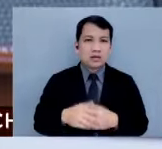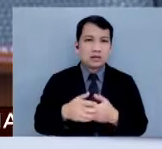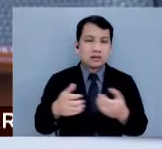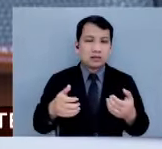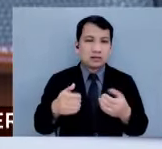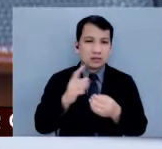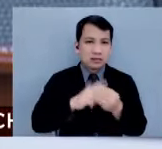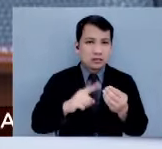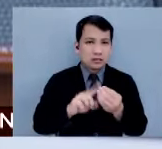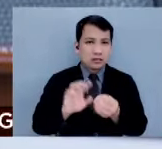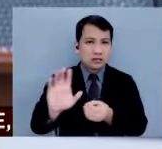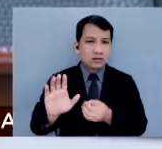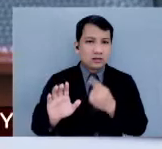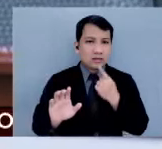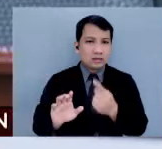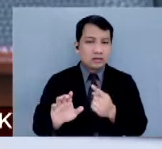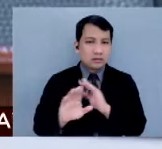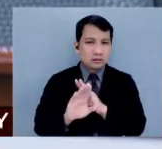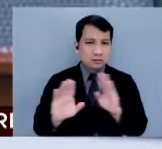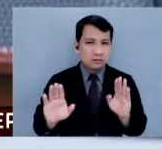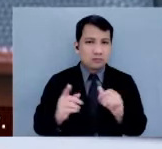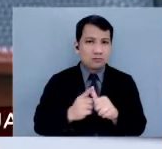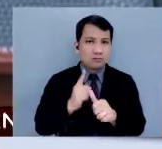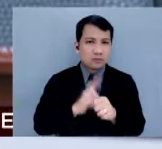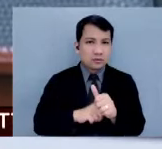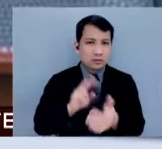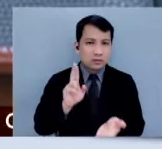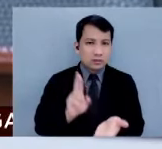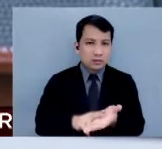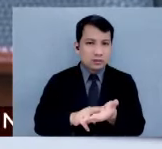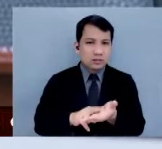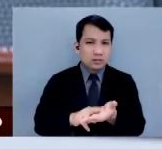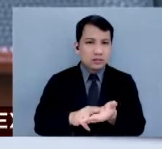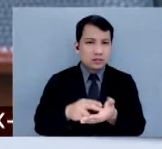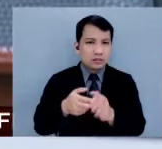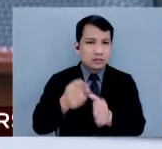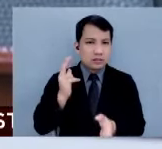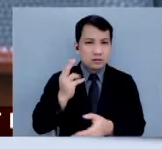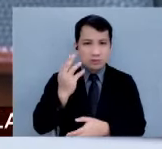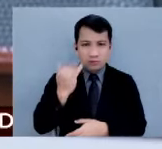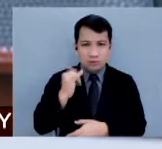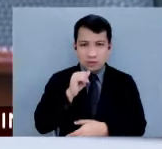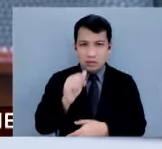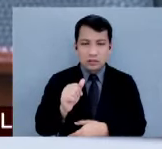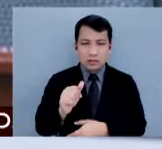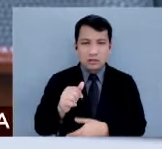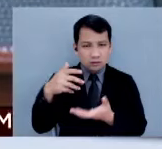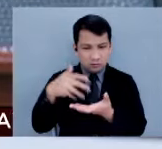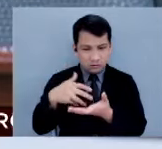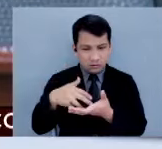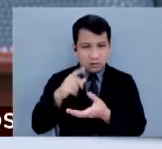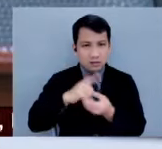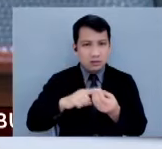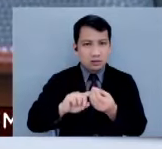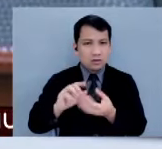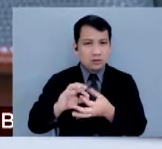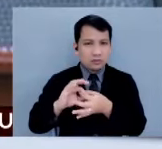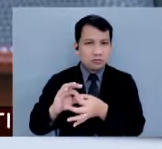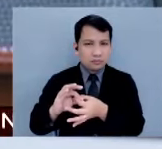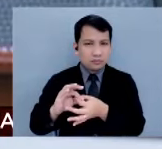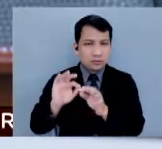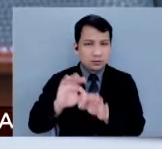JV Ejercito sa mga unang pumirma pero binawi niya ito matapos umano niyang pag-aralang mabuti ang mga